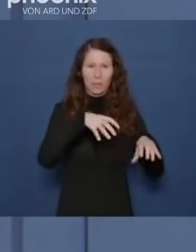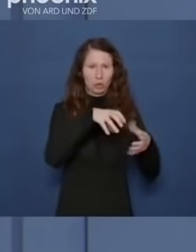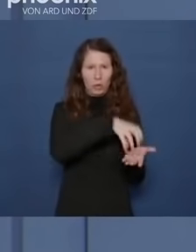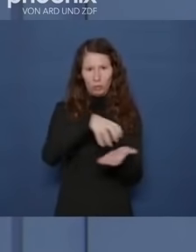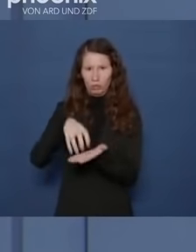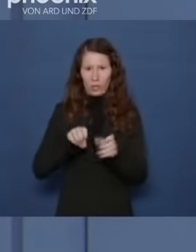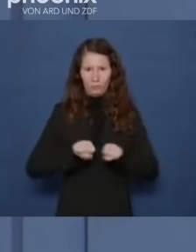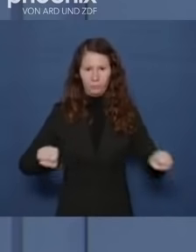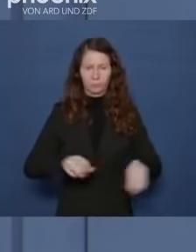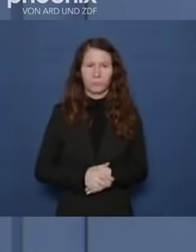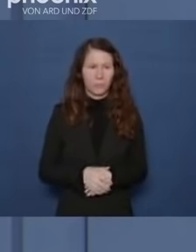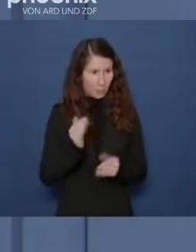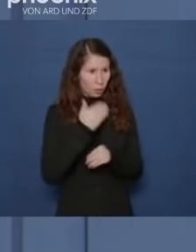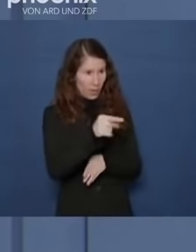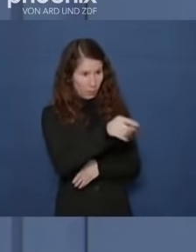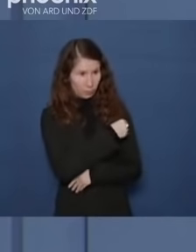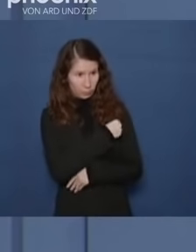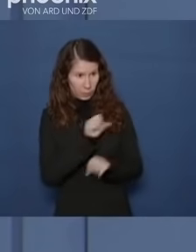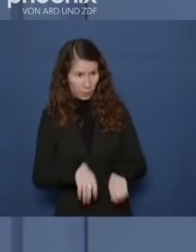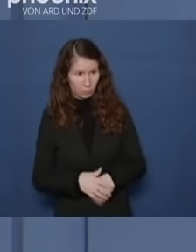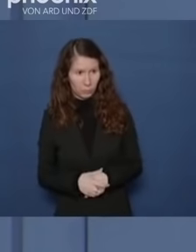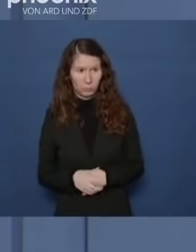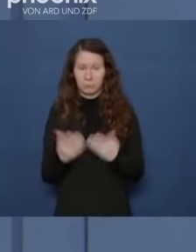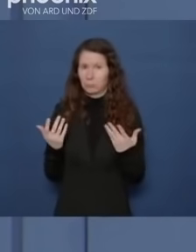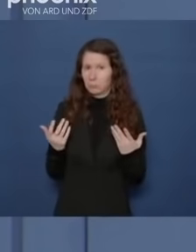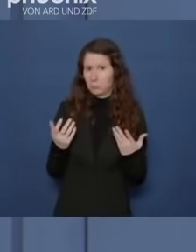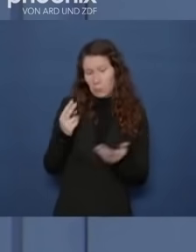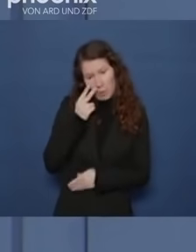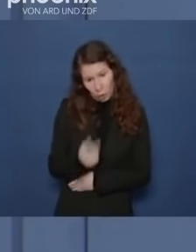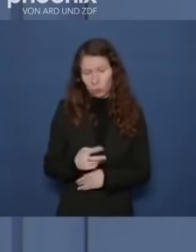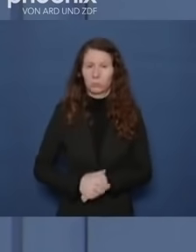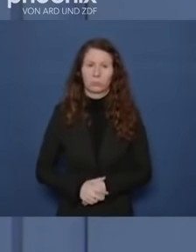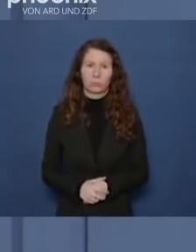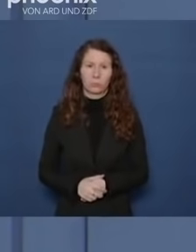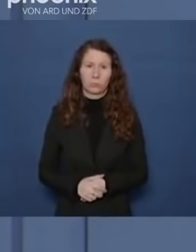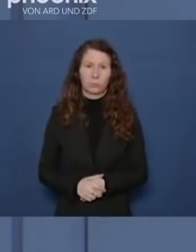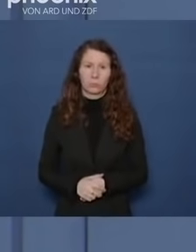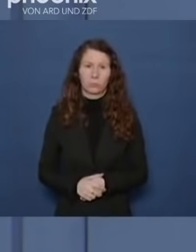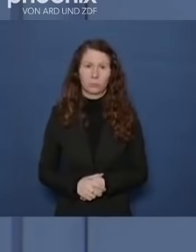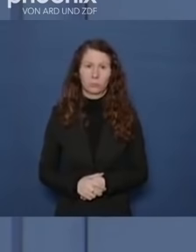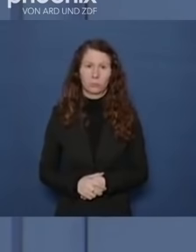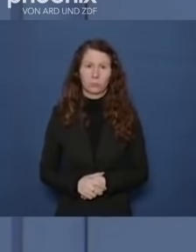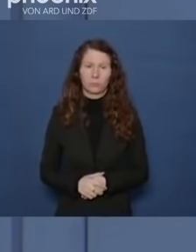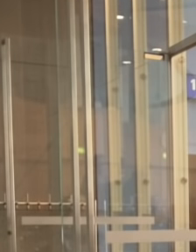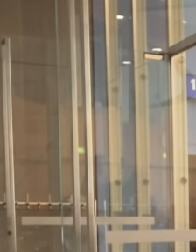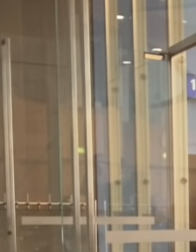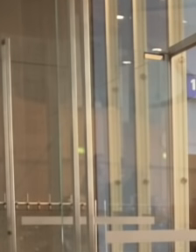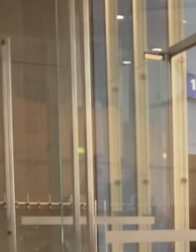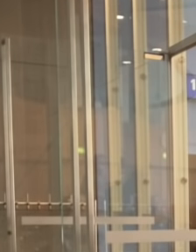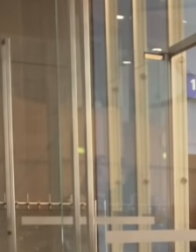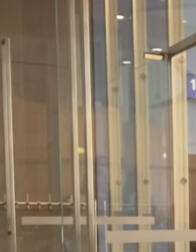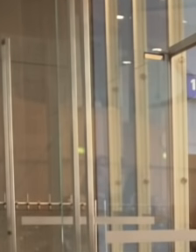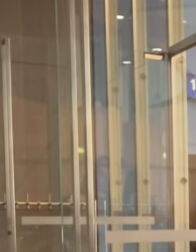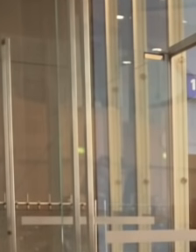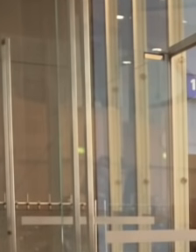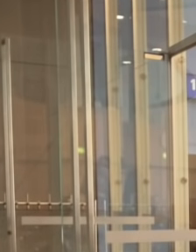ist. Aber Sie können es nachreichen. Das kann ich gerne sehen, ob ich das tun kann. Gut. Dann komme ich. Ja,